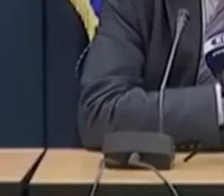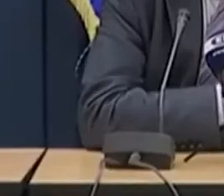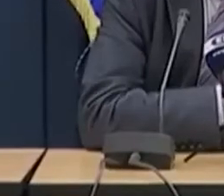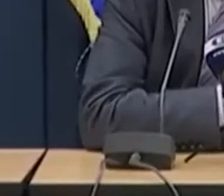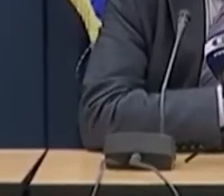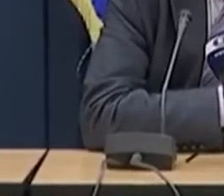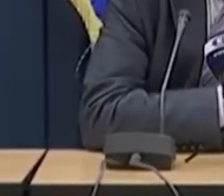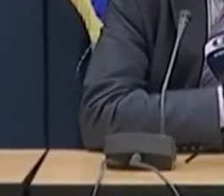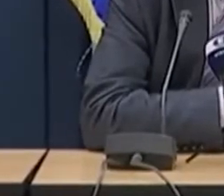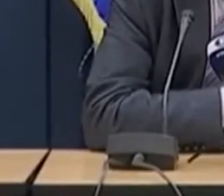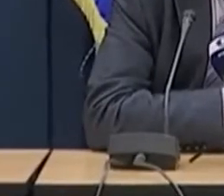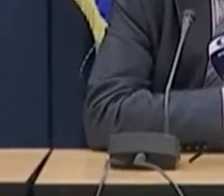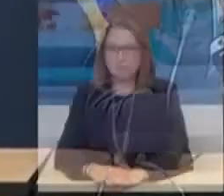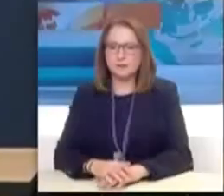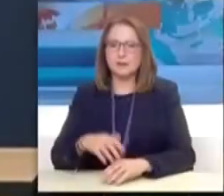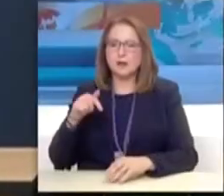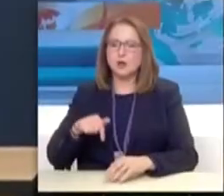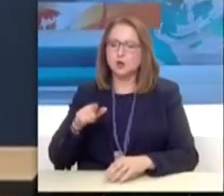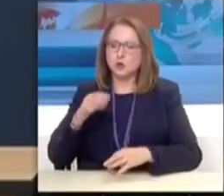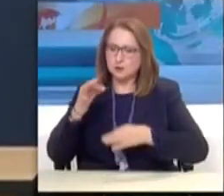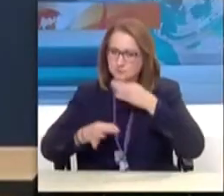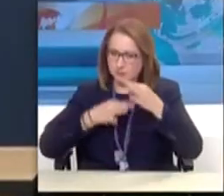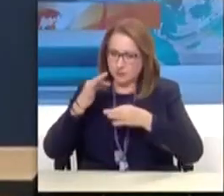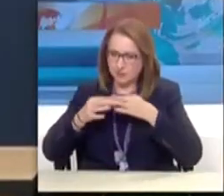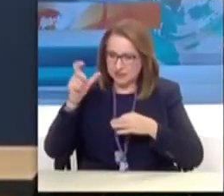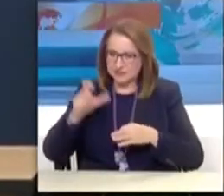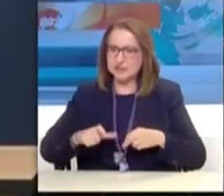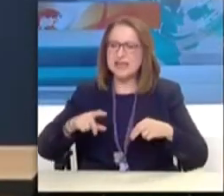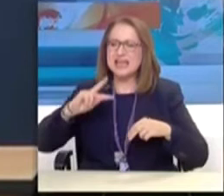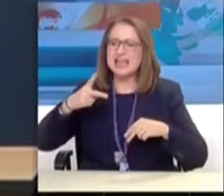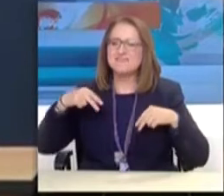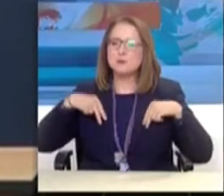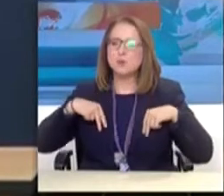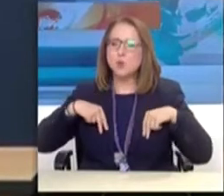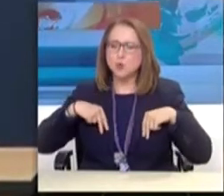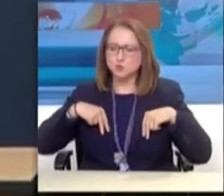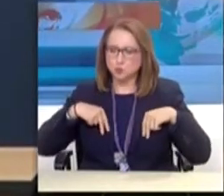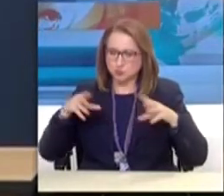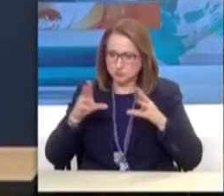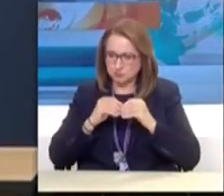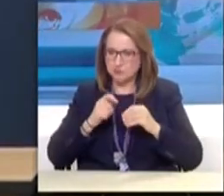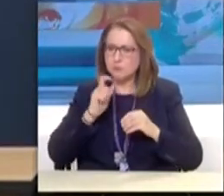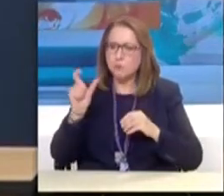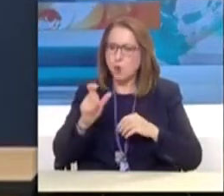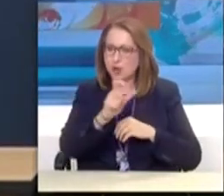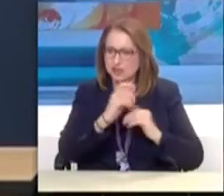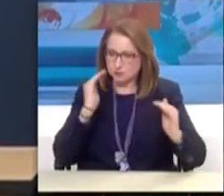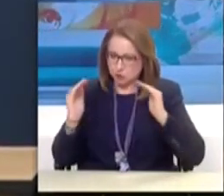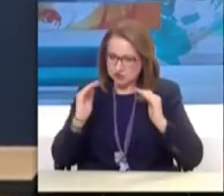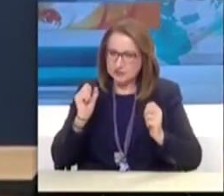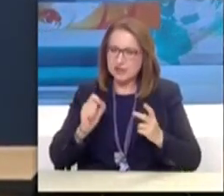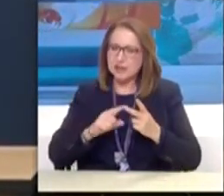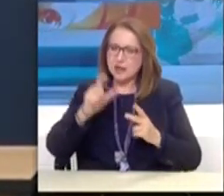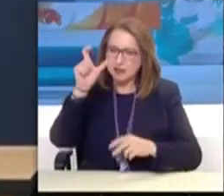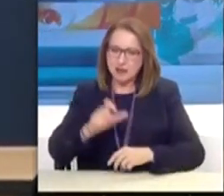Υπουργό Πολιτικής Προστασίας και Διαχείρισης Κρίσεων κ. Νίκο Χαρδαλιά και τον εκπρόσωπο του Υπουργείου Υγείας για τον νέο κορονοϊό καθηγητή Σωτήρη Τσιόδρα,